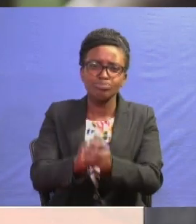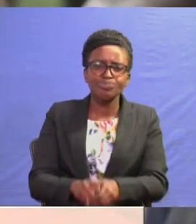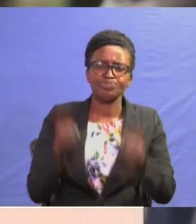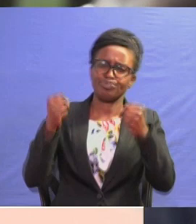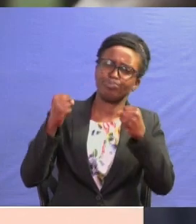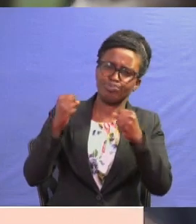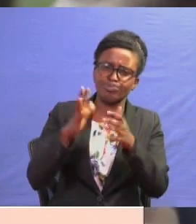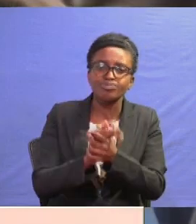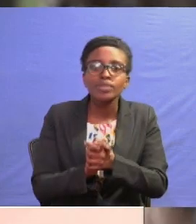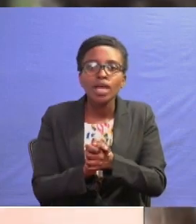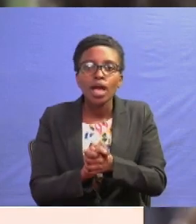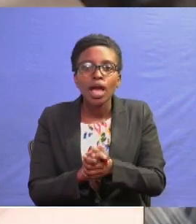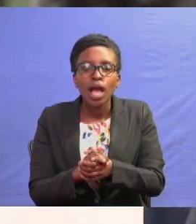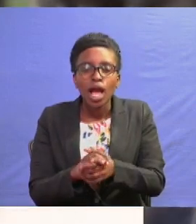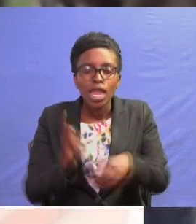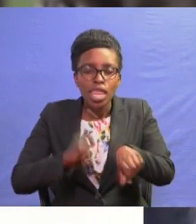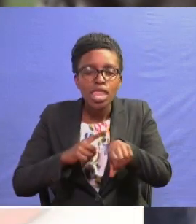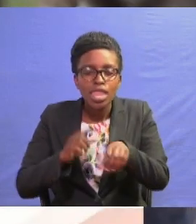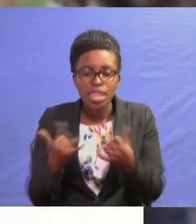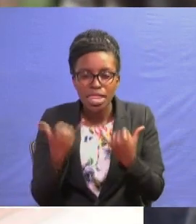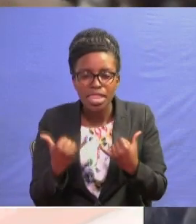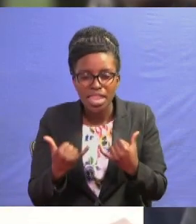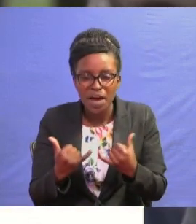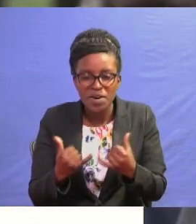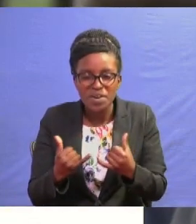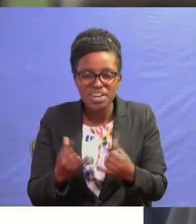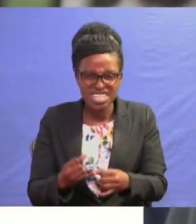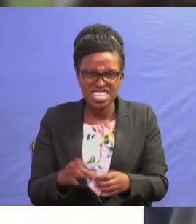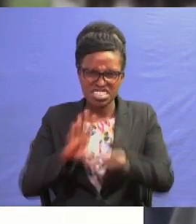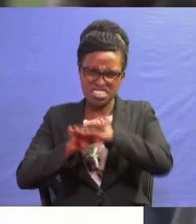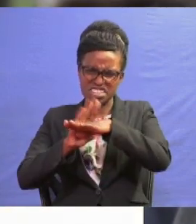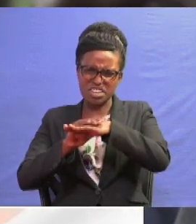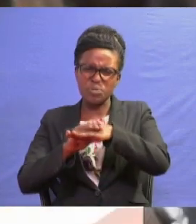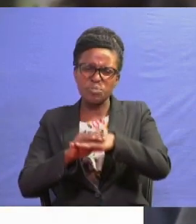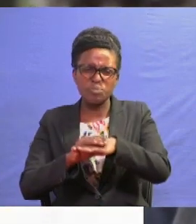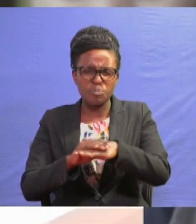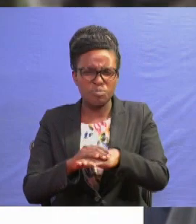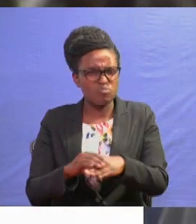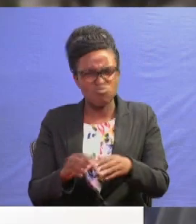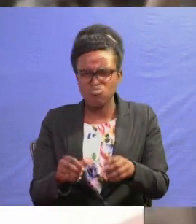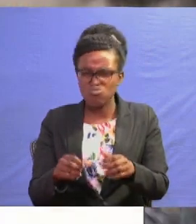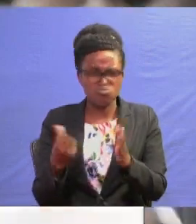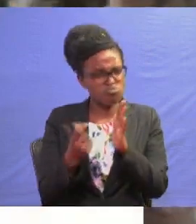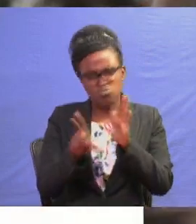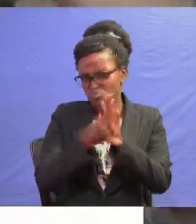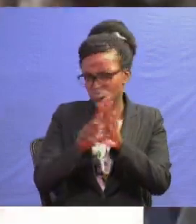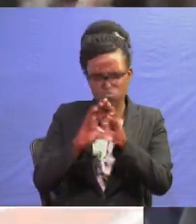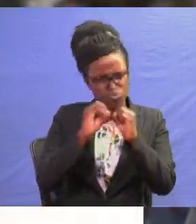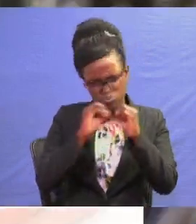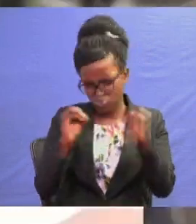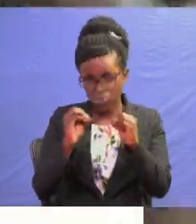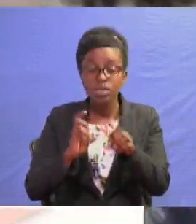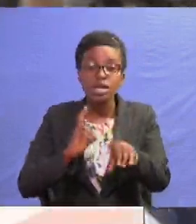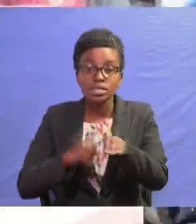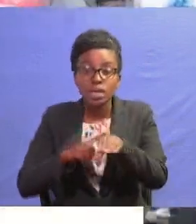the court has pronounced internship as illegal. Sisi hatuwezi kuitwa interns. Sisi ni watu